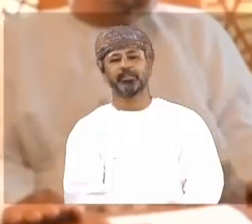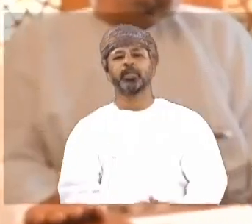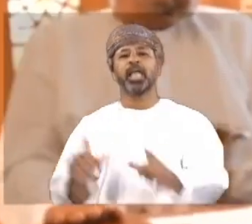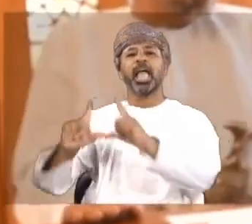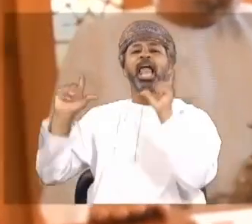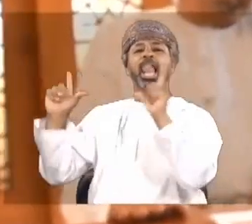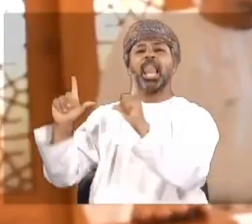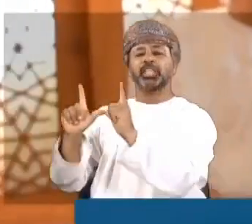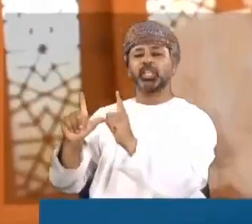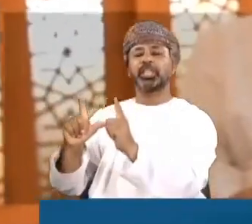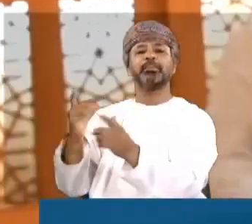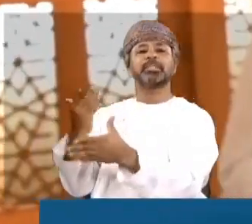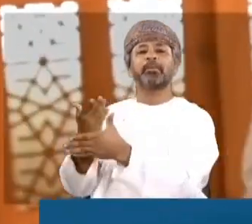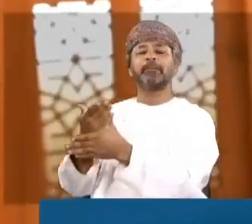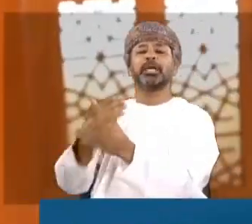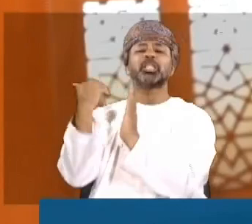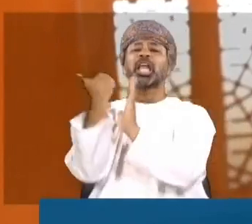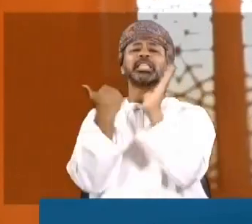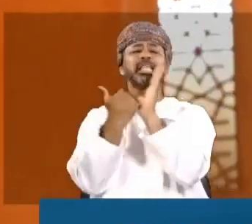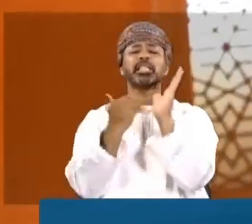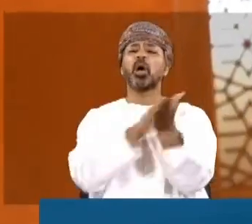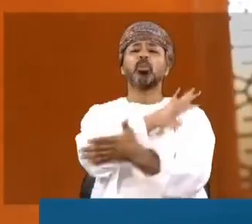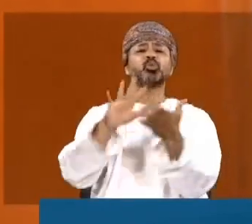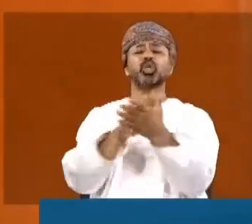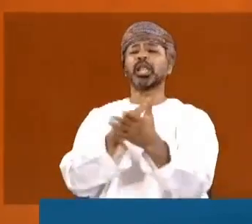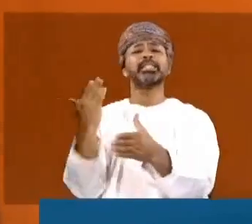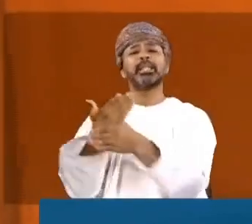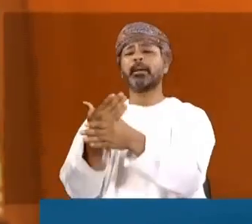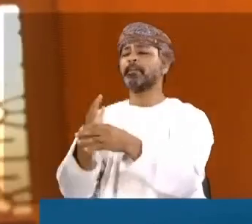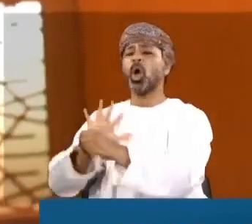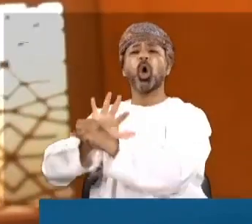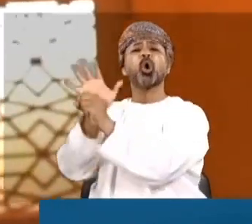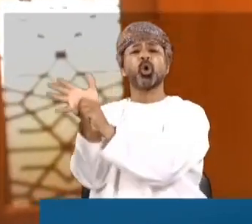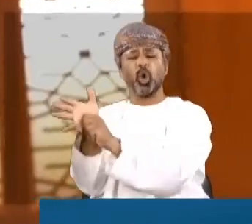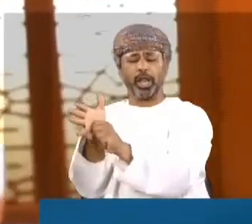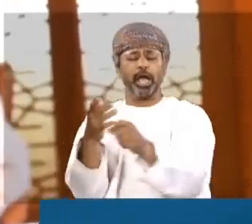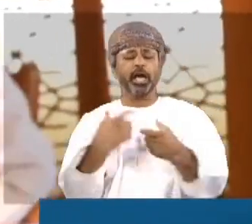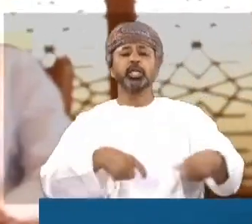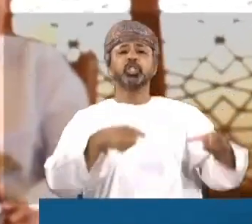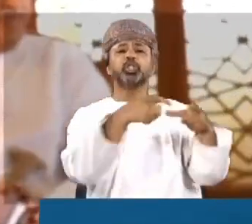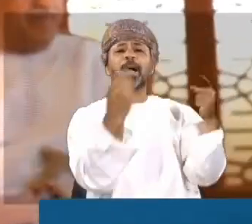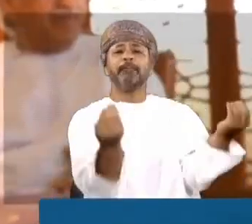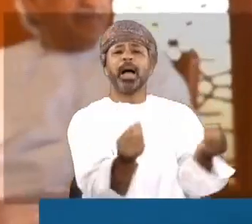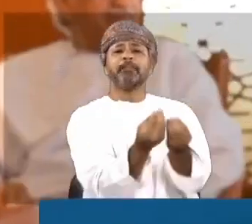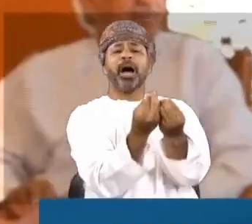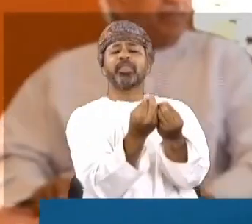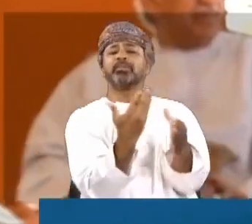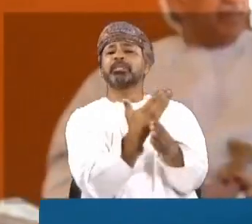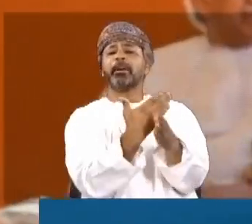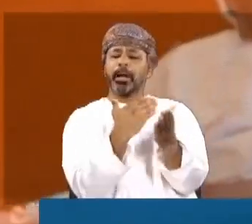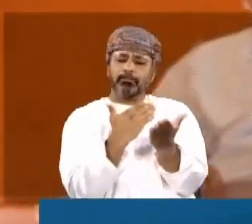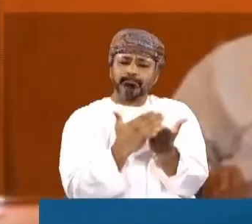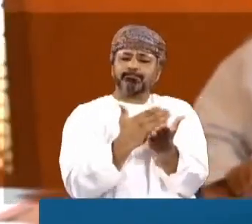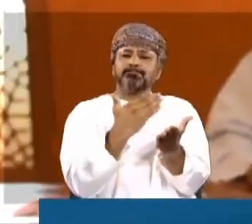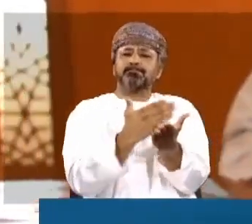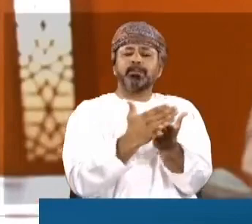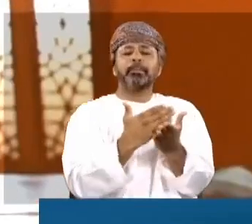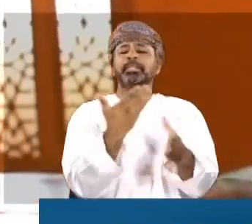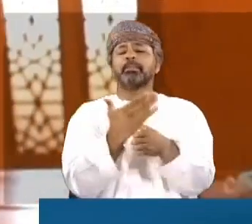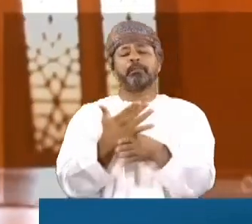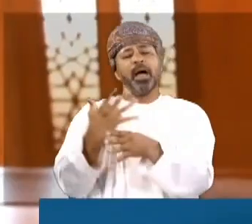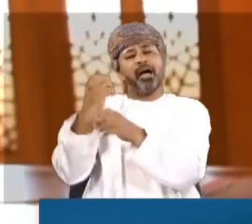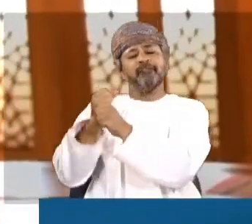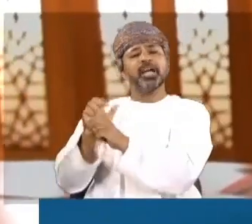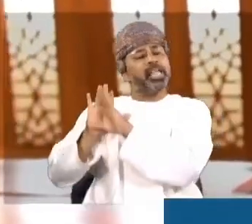لجنة معالجة الآثار الاقتصادية الناتجة عن كوفيد-19 تستعرض الإجراءات والتدابير الوقائية المتخذة